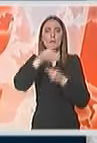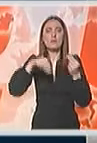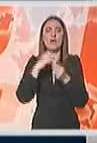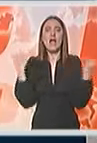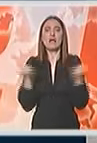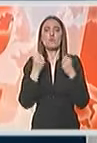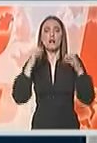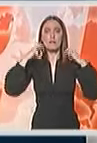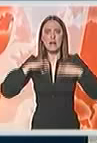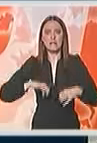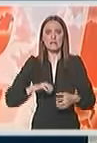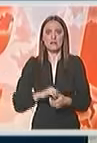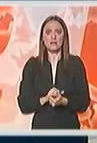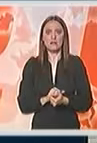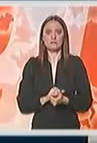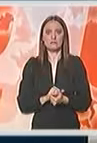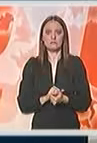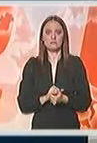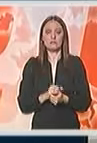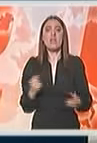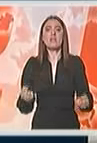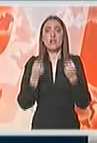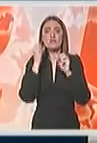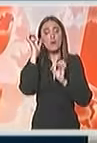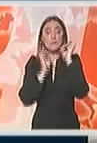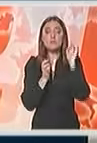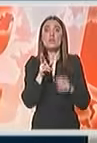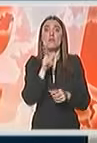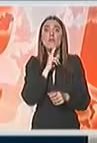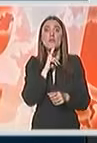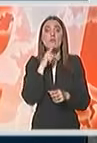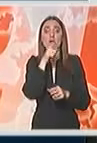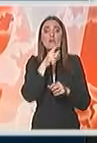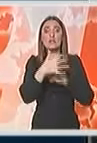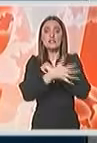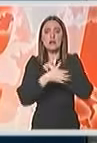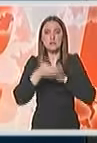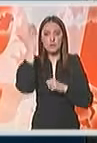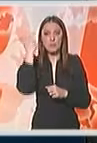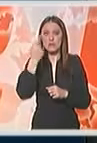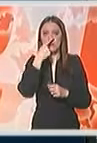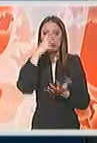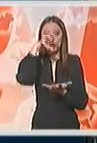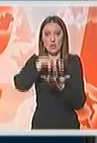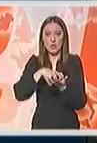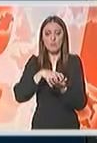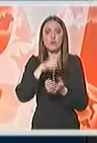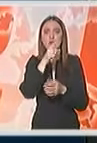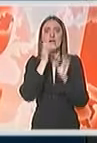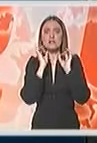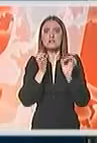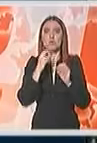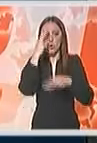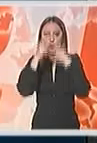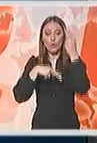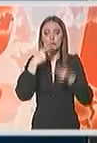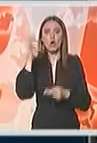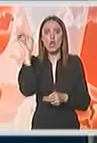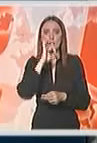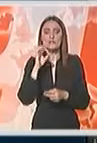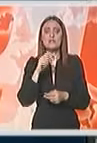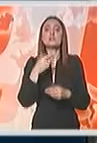aktualnog predsjednika. Teško je proceniti koji delovi ove siromašne bivše Sovjetske republike su zasigurno pod kontrolom